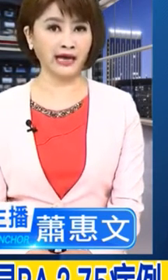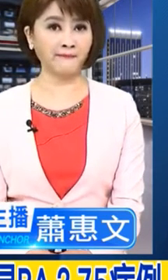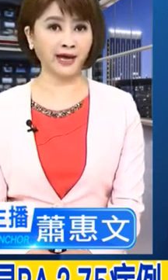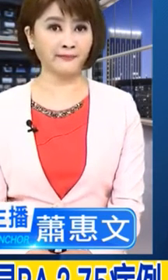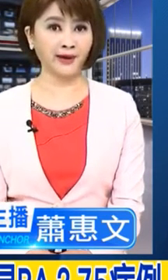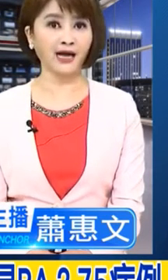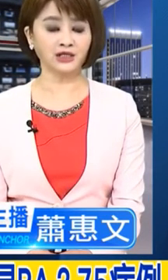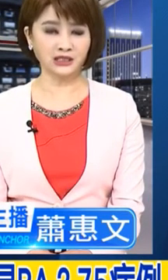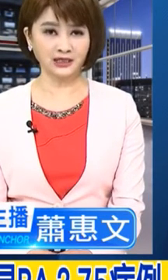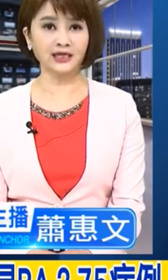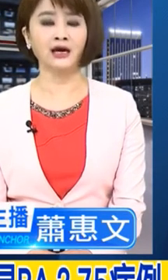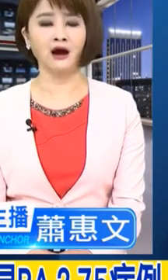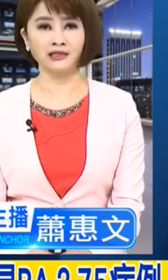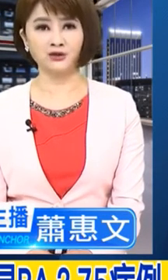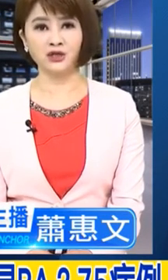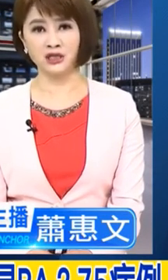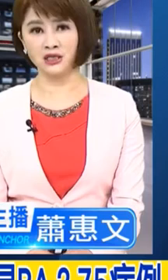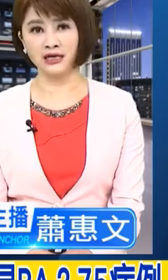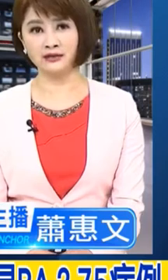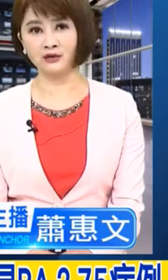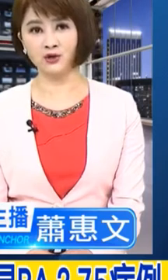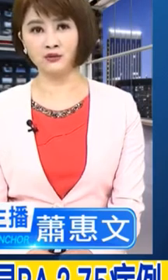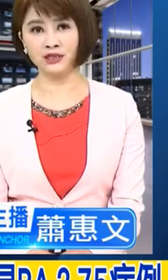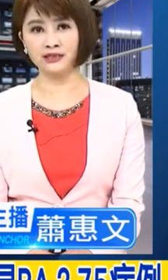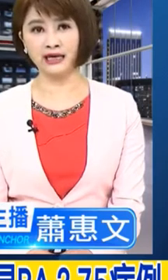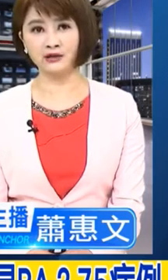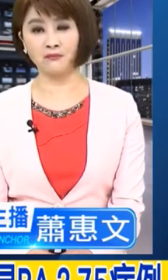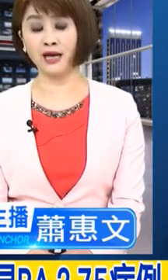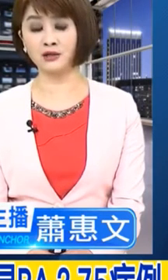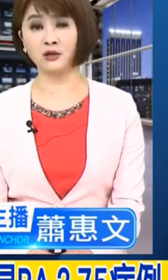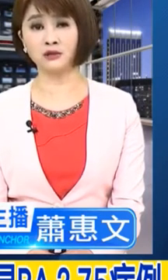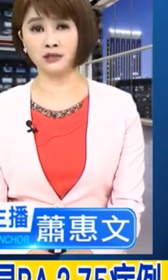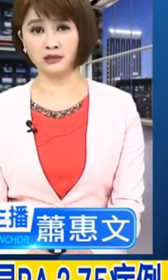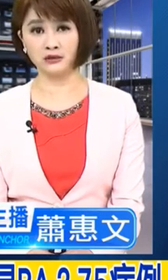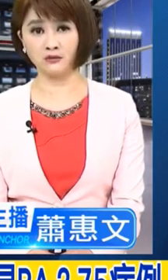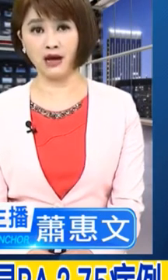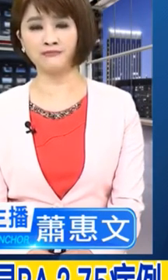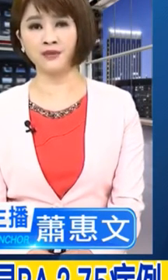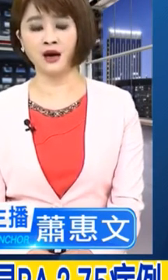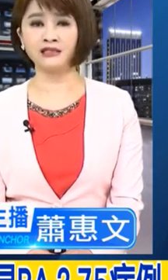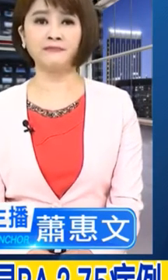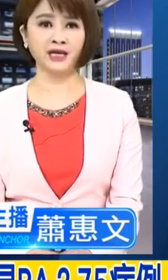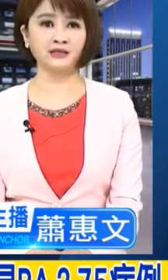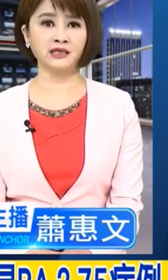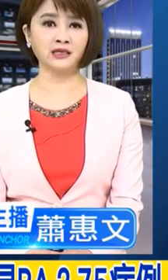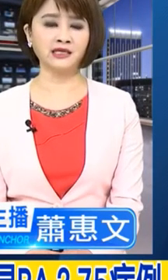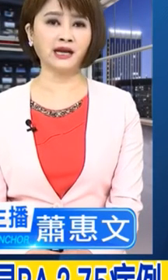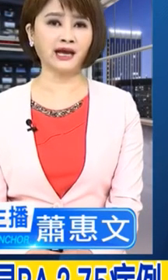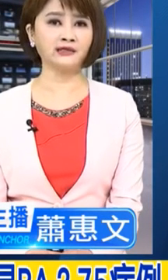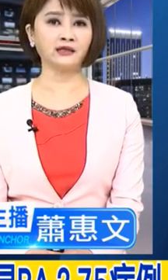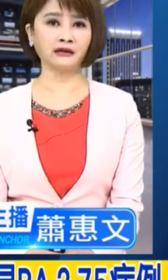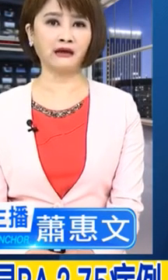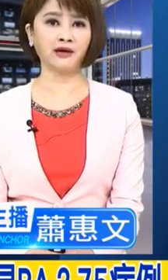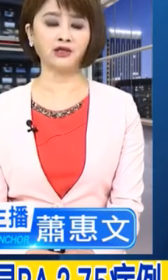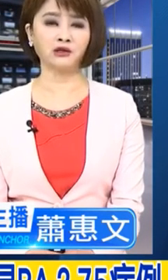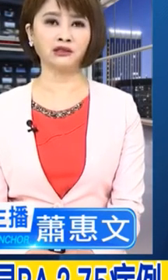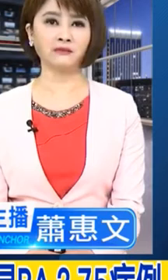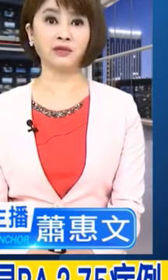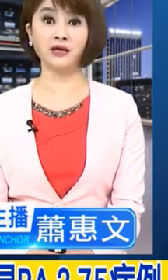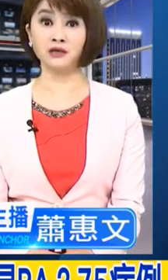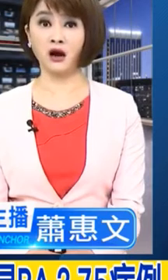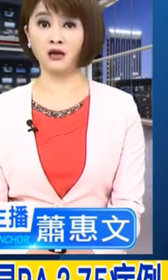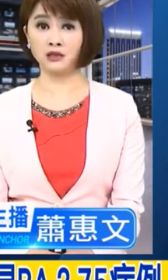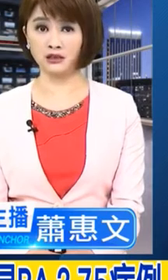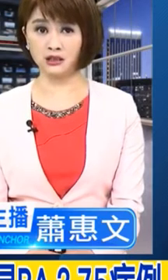有280例，而在确诊个案当中增加了有86人死亡，而在边境呢，现在拦截到台湾首